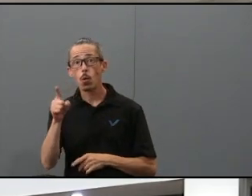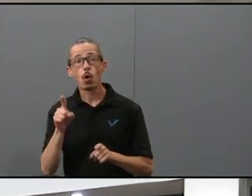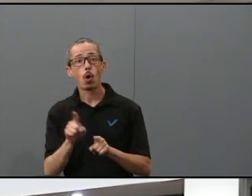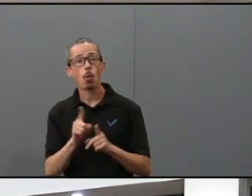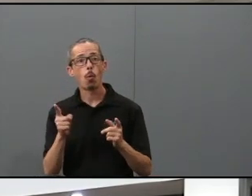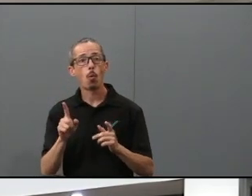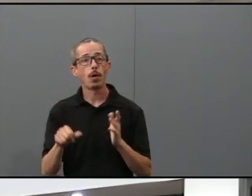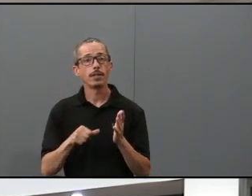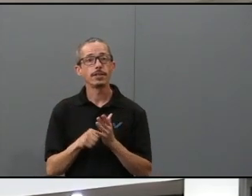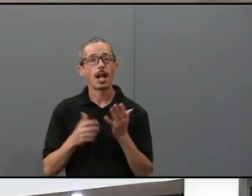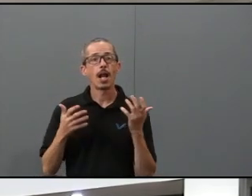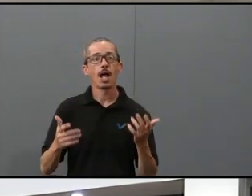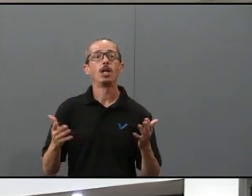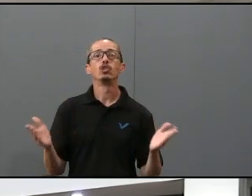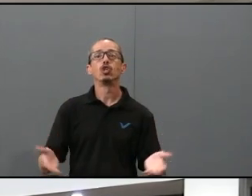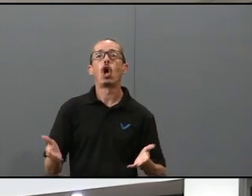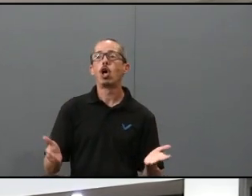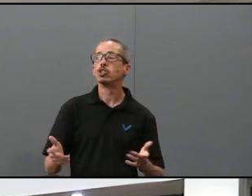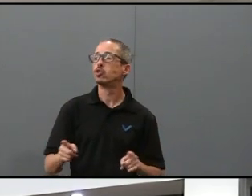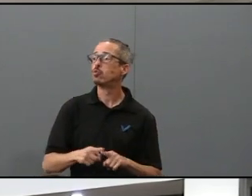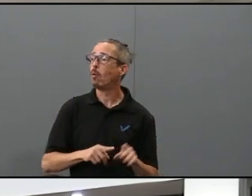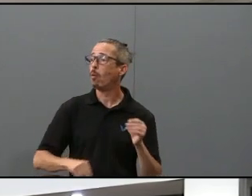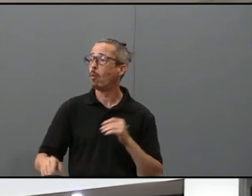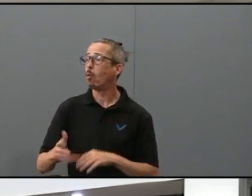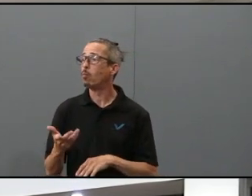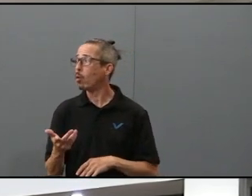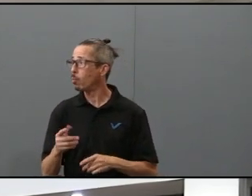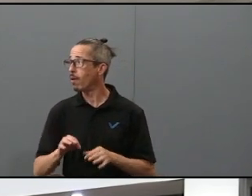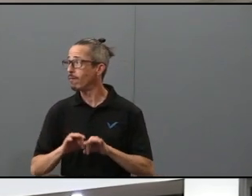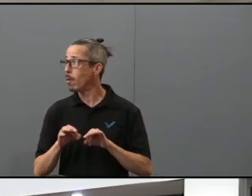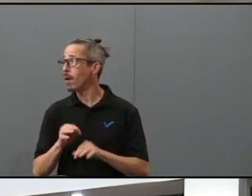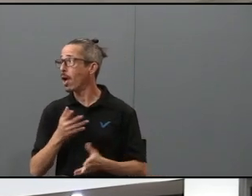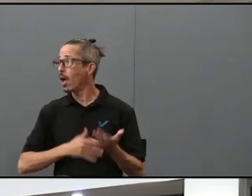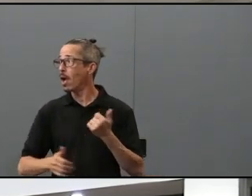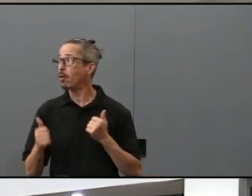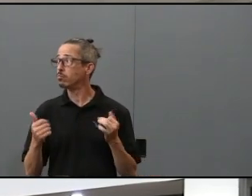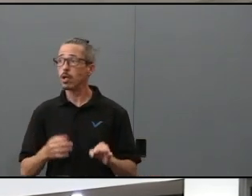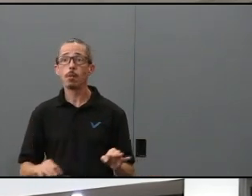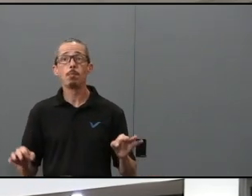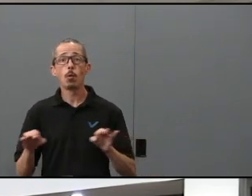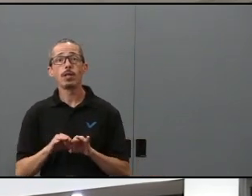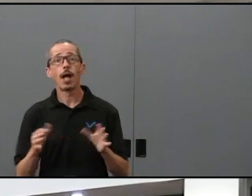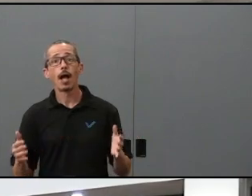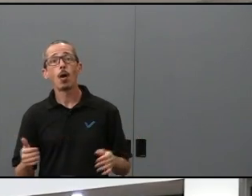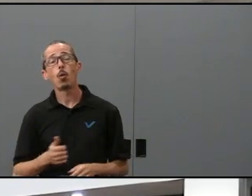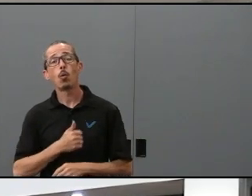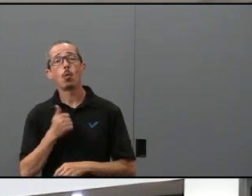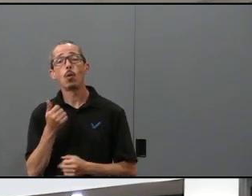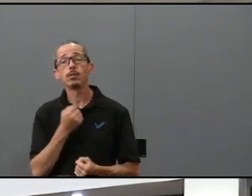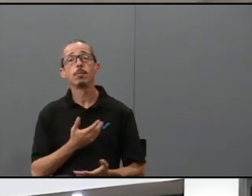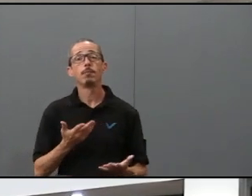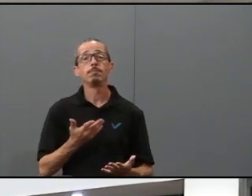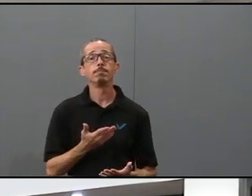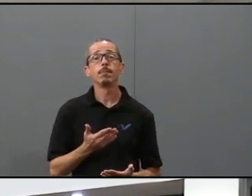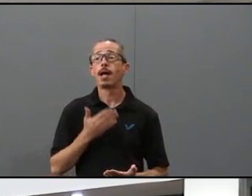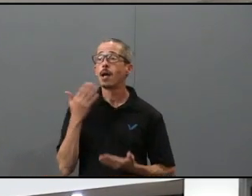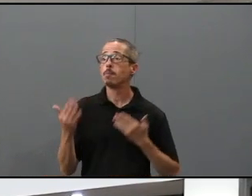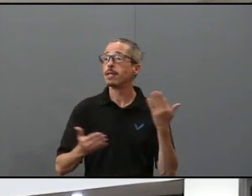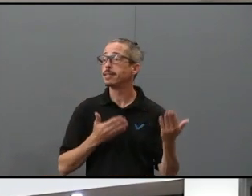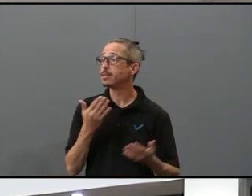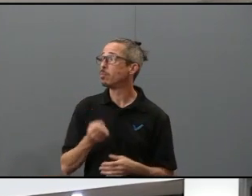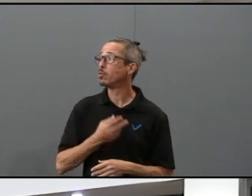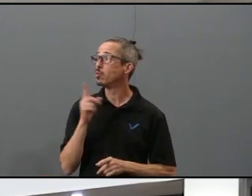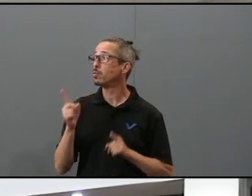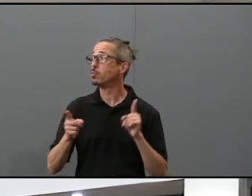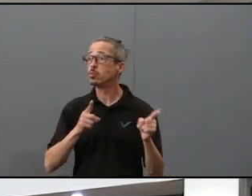était dans le salon pont joseet vous voyez là on est on est en famille ici fait que c'est important j'aimerais simplement vous dire un immense merci plusieurs